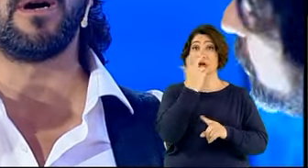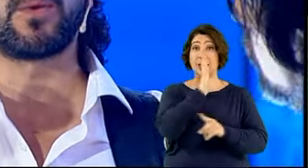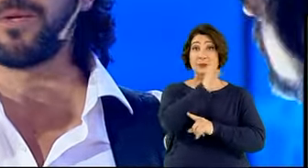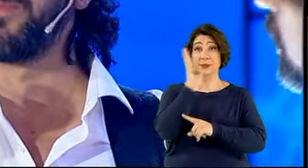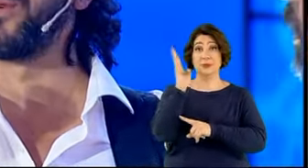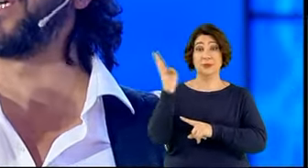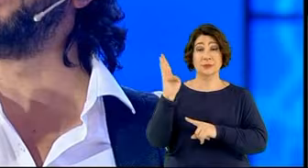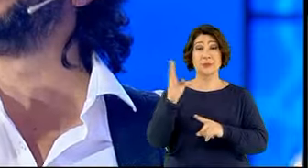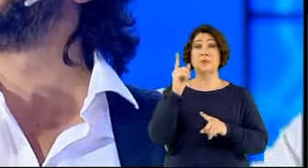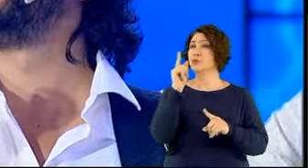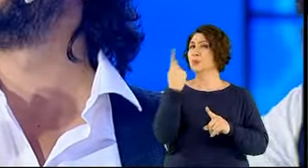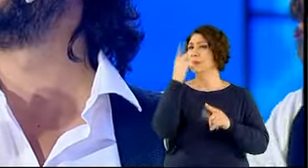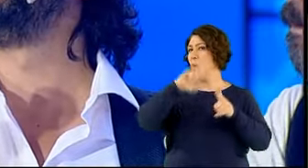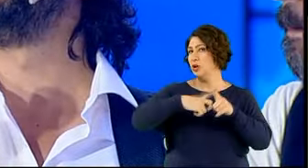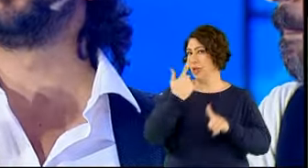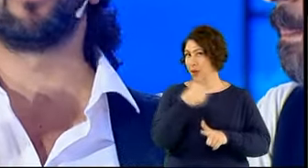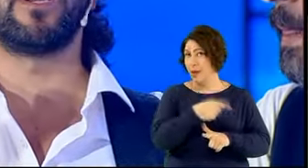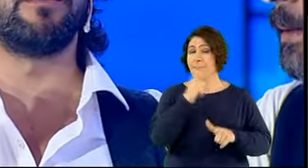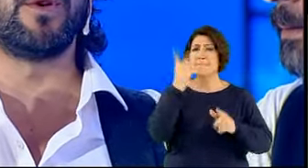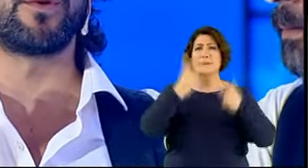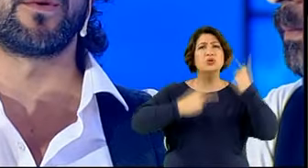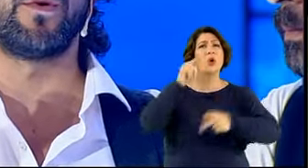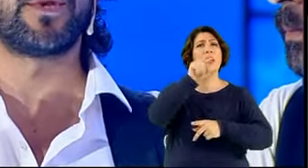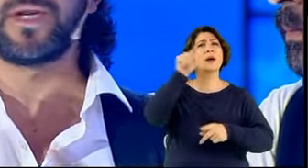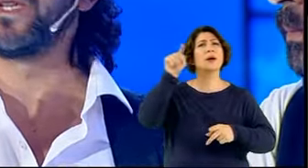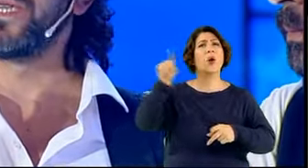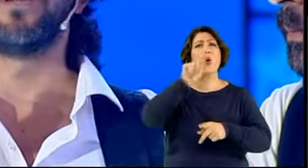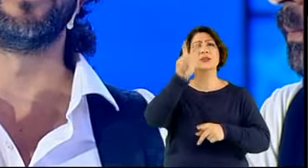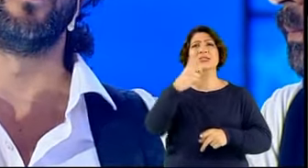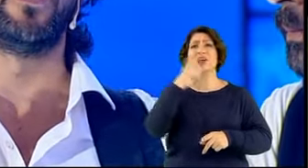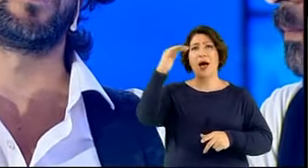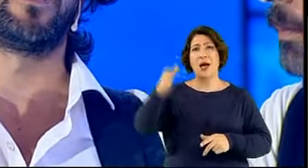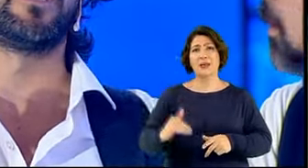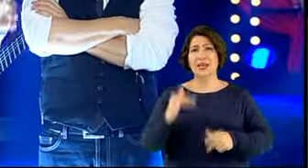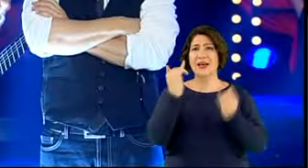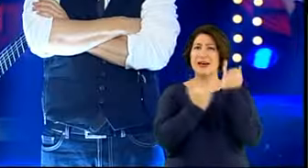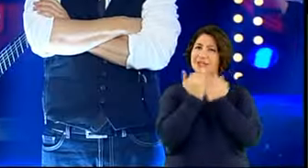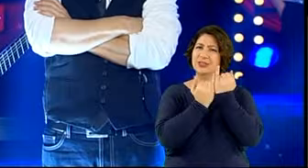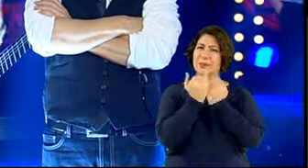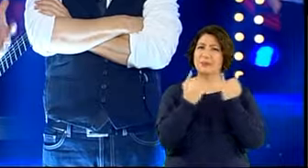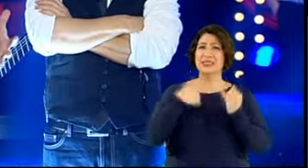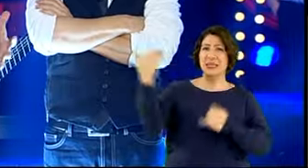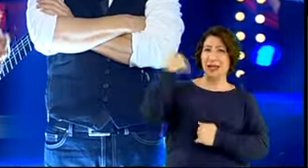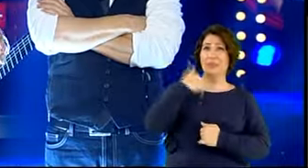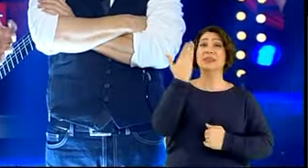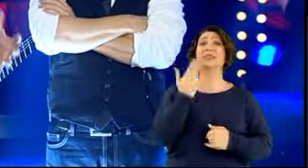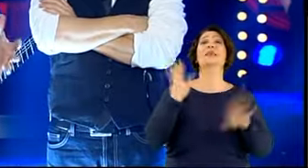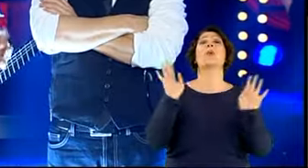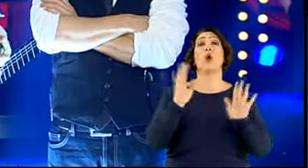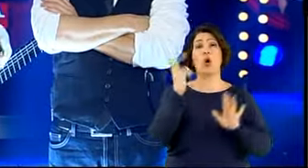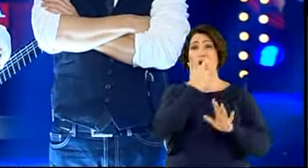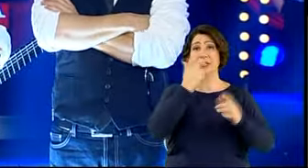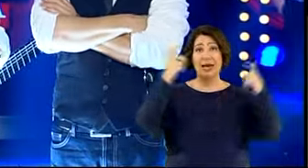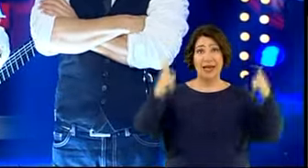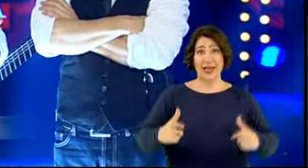Of. Akustik bir proje. Birçok yerde biliyorsunuz 18 yaşın altında olan kardeşlerimiz gelip bizi izleyemiyor. Konser